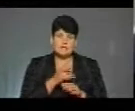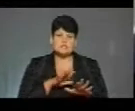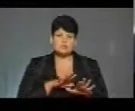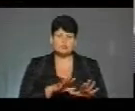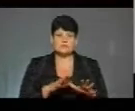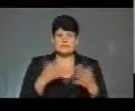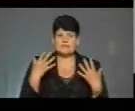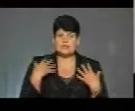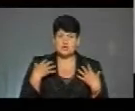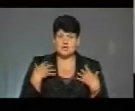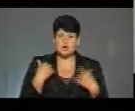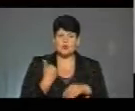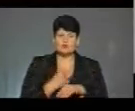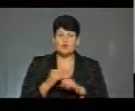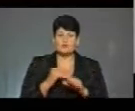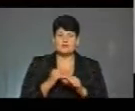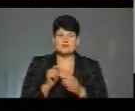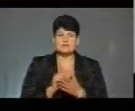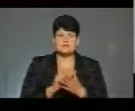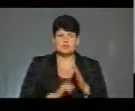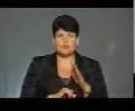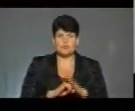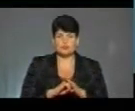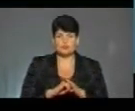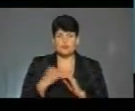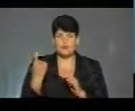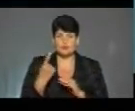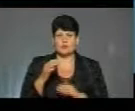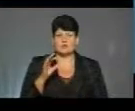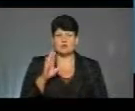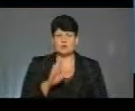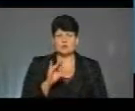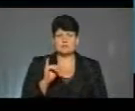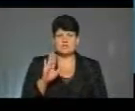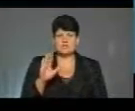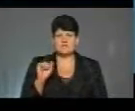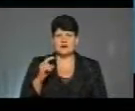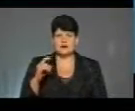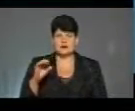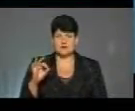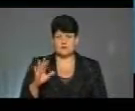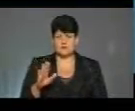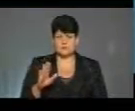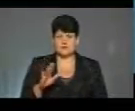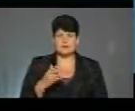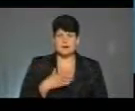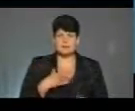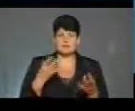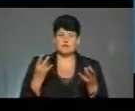начальника Головного управління Пенсійного фонду області Володимир Івахов. В даному випадку, оскільки, я кажу, нам